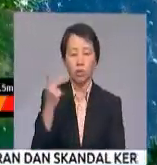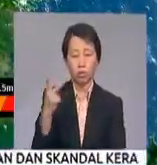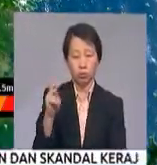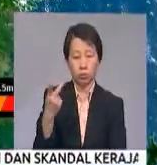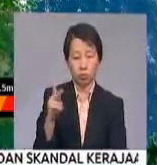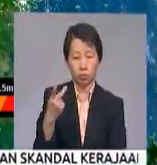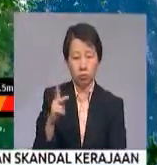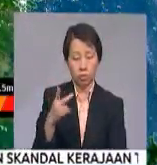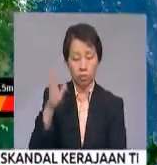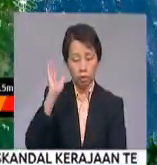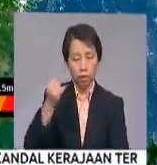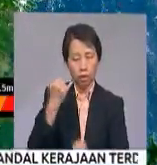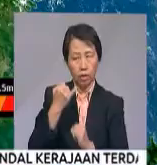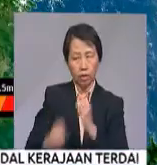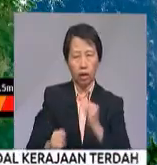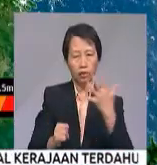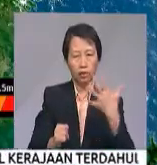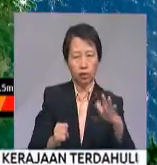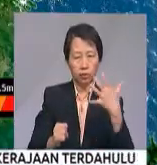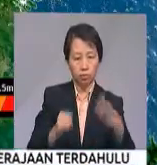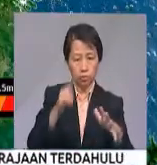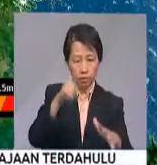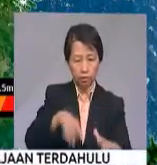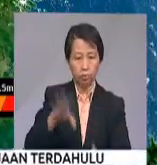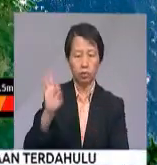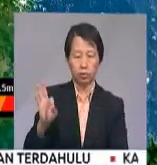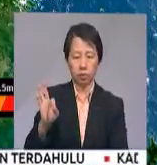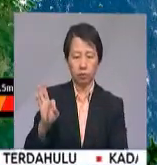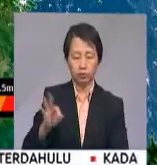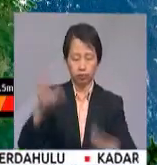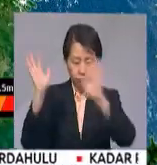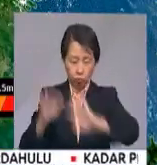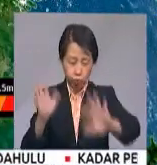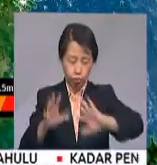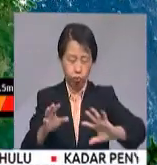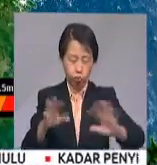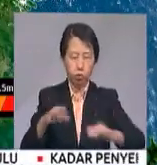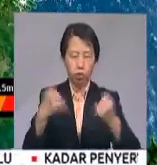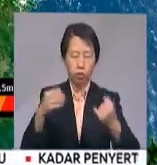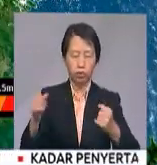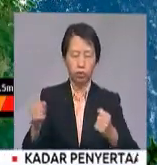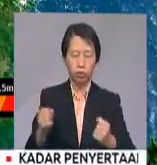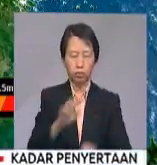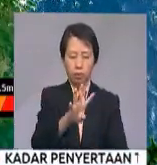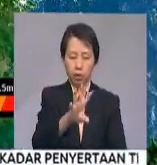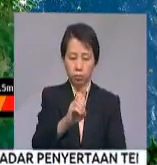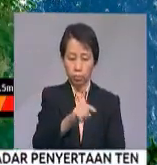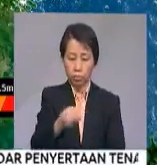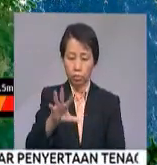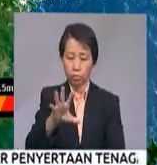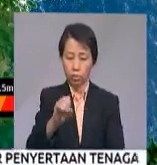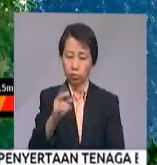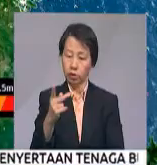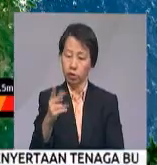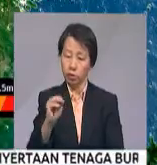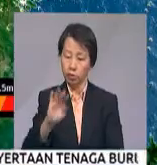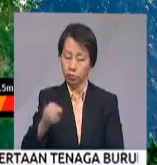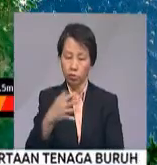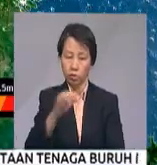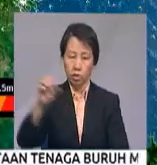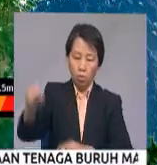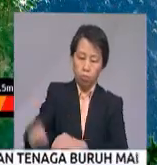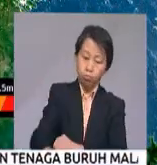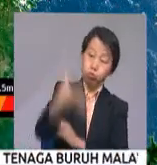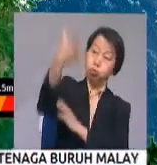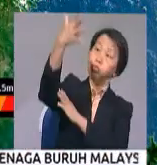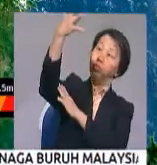akan berakhir pada 15 September nanti. Angin kencang dengan kelajuan 40 hingga 50 km sejam dan ketinggian ombak